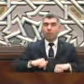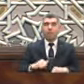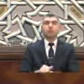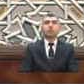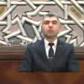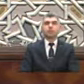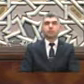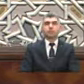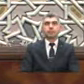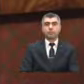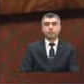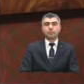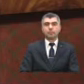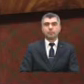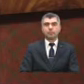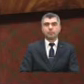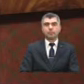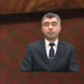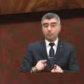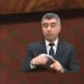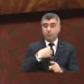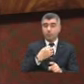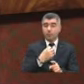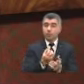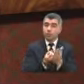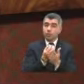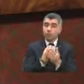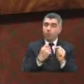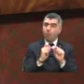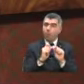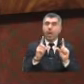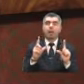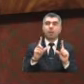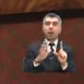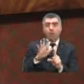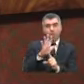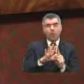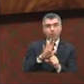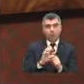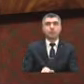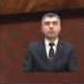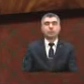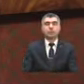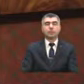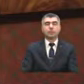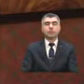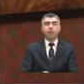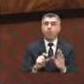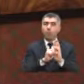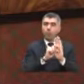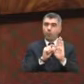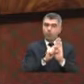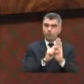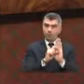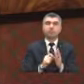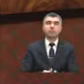المحترم، هذه فرصة باش نوضحوا للجميع هذا الموضوع باش ما